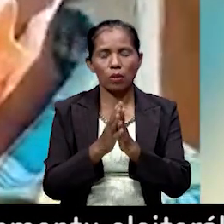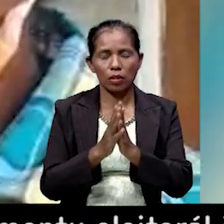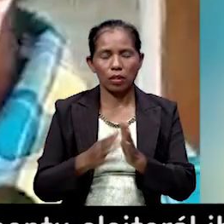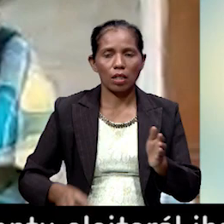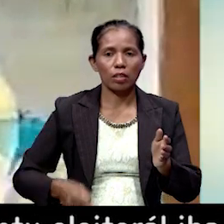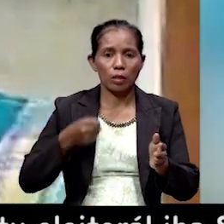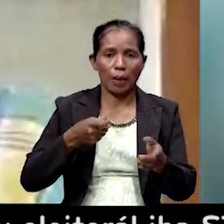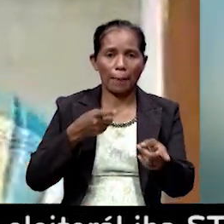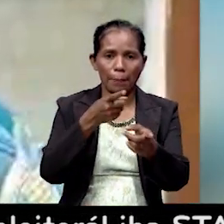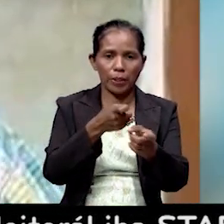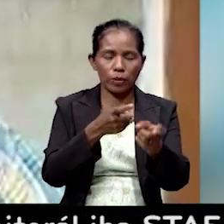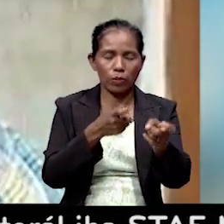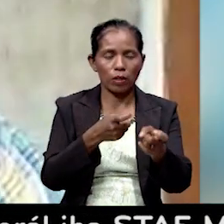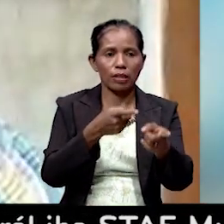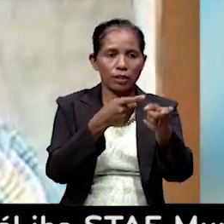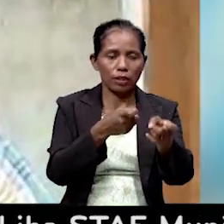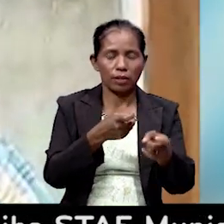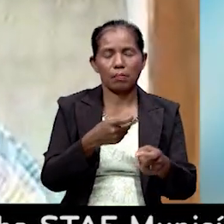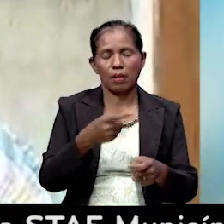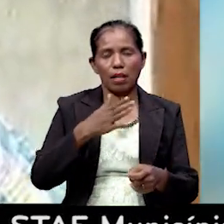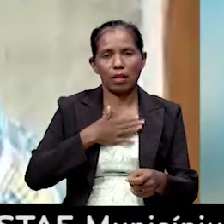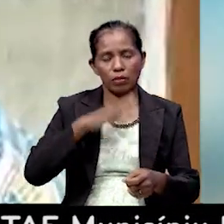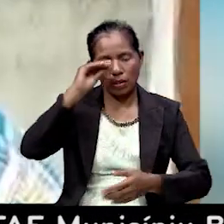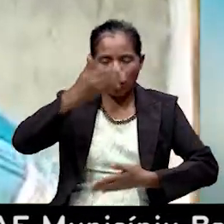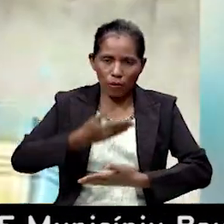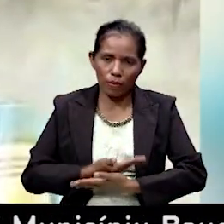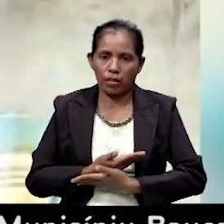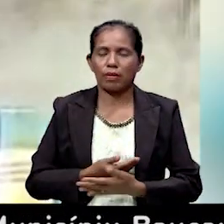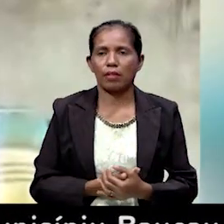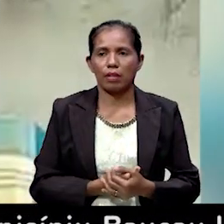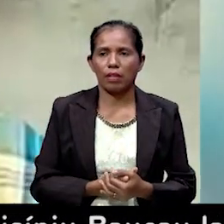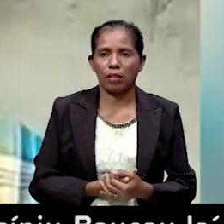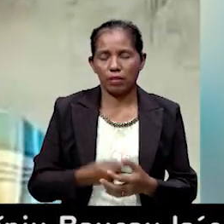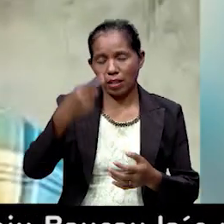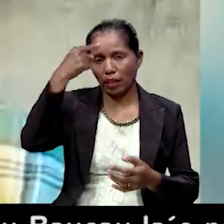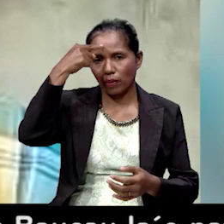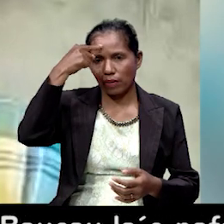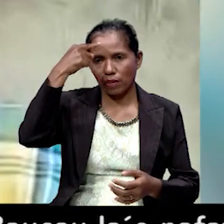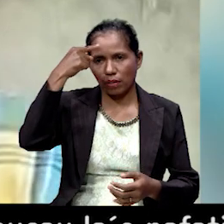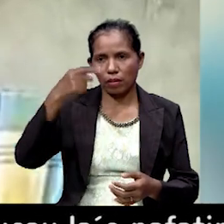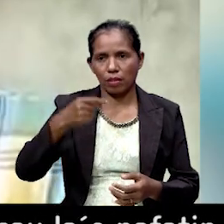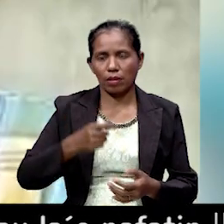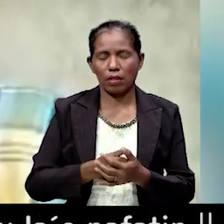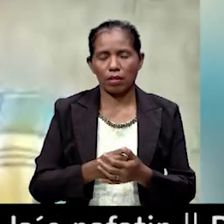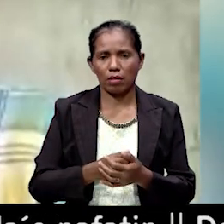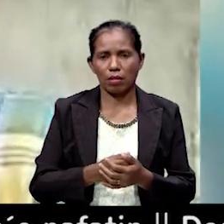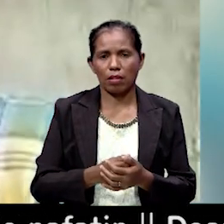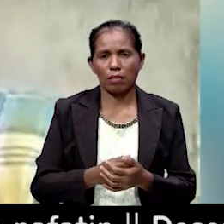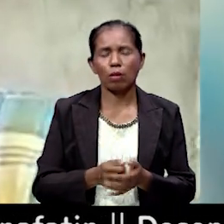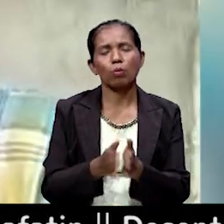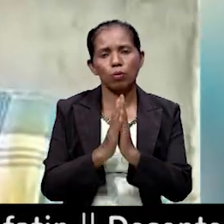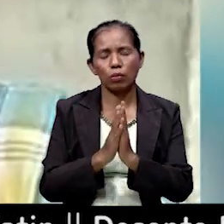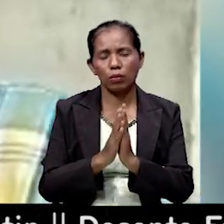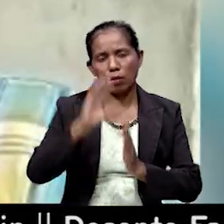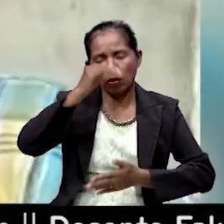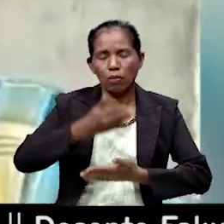pistola ne ne langsung karega se bahau nuan ne. Ah, se bahau nuan ne o ma rentos oi ne. Hanu ane salah seda, aku kara usi dene. Hanu